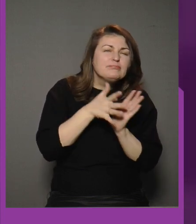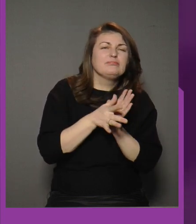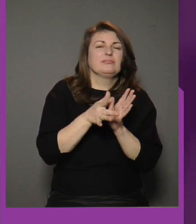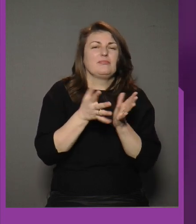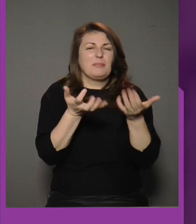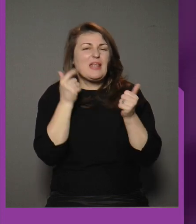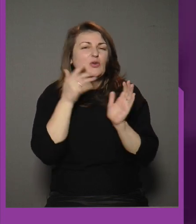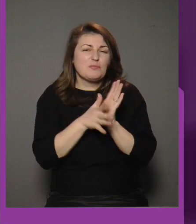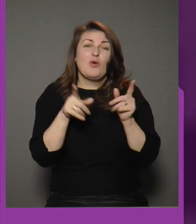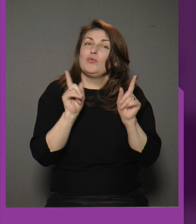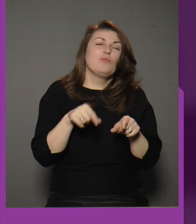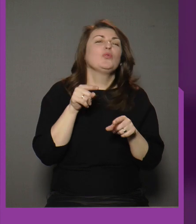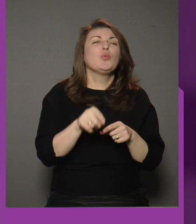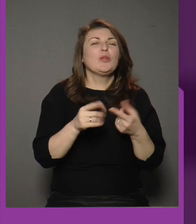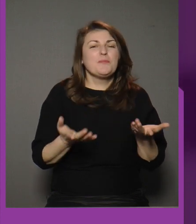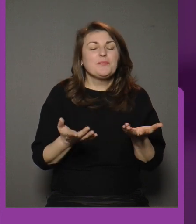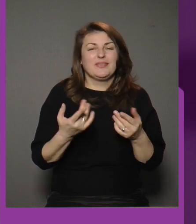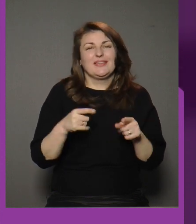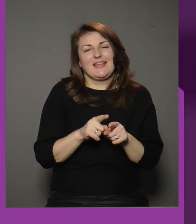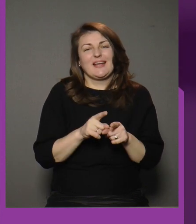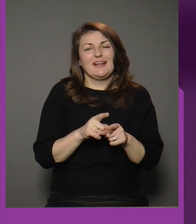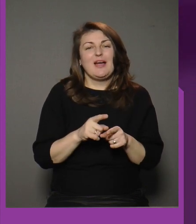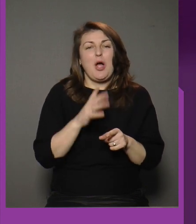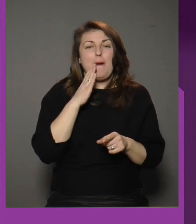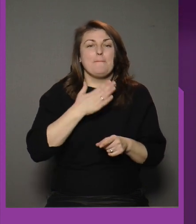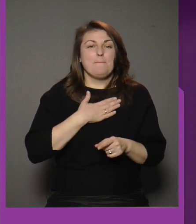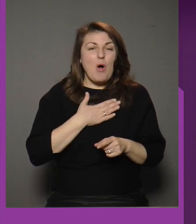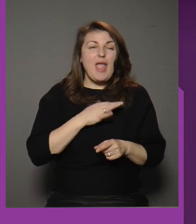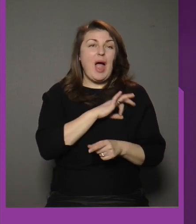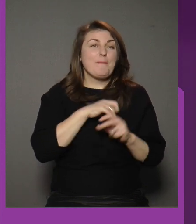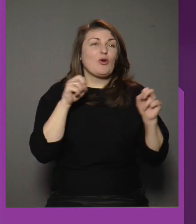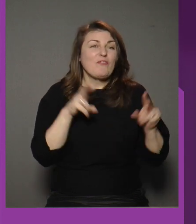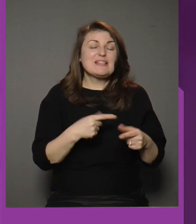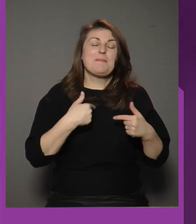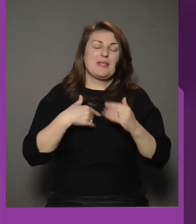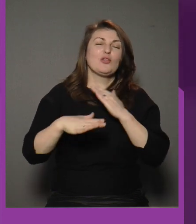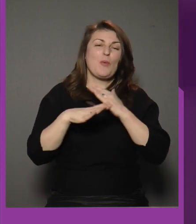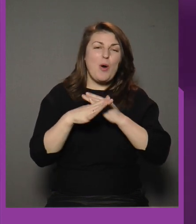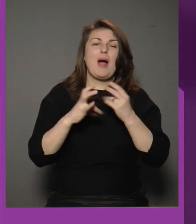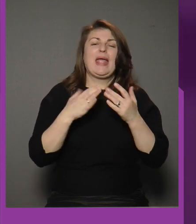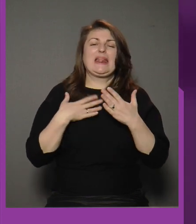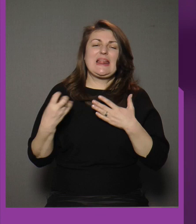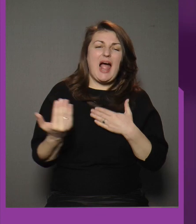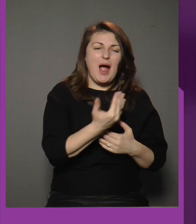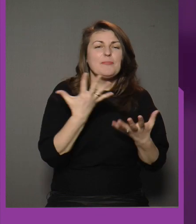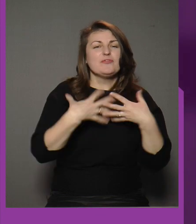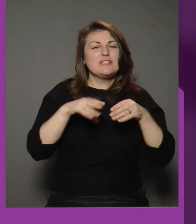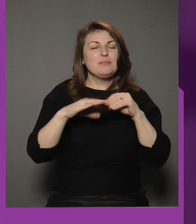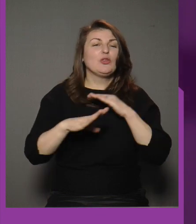Тому тут таке. Моя професія мені допомагає і нам допомагає в сім'ї.